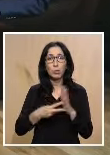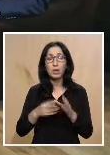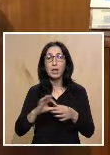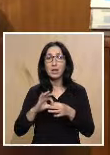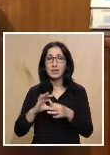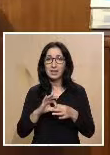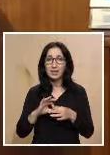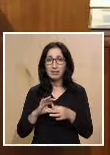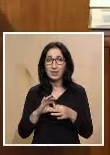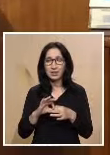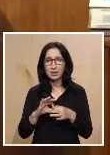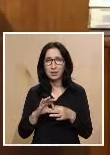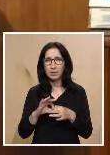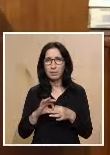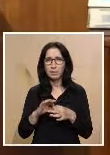са свързани с